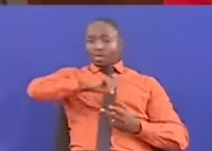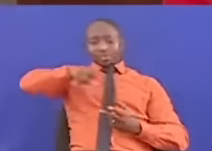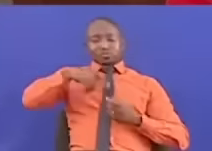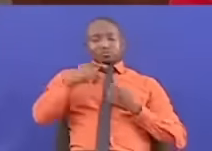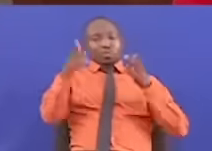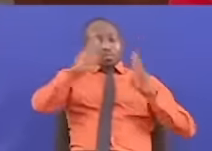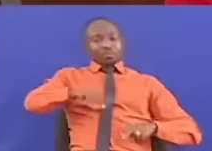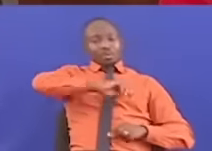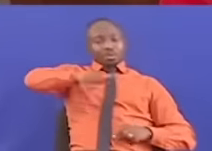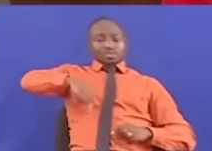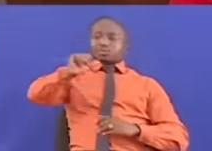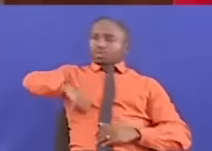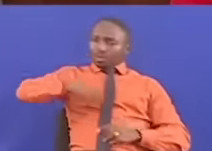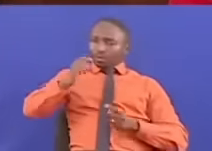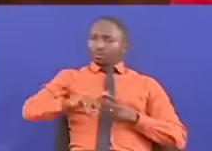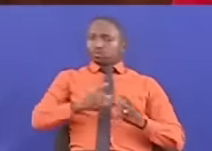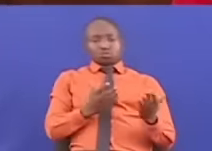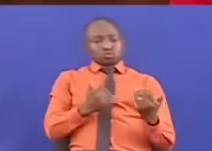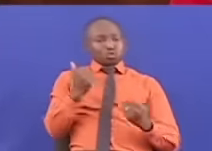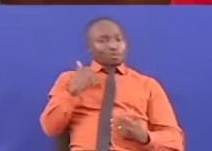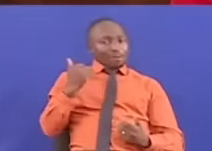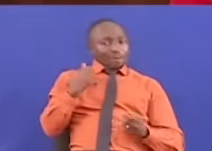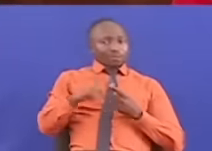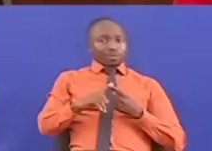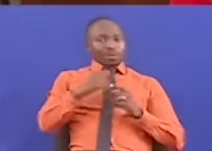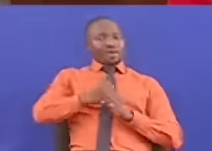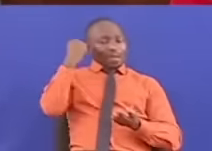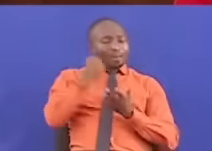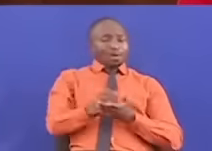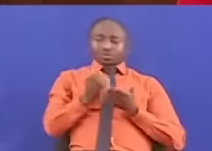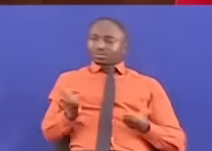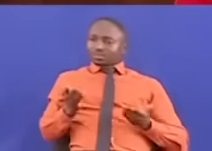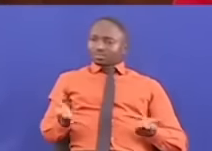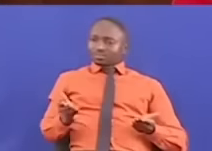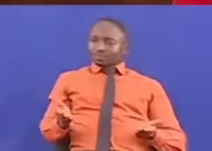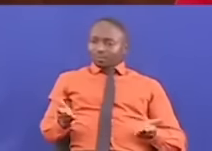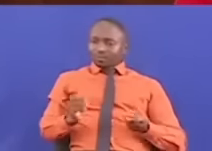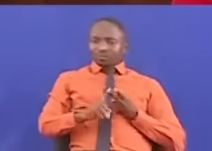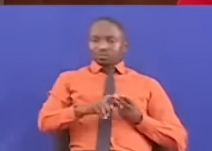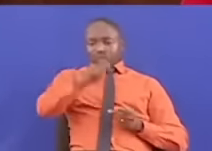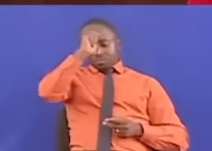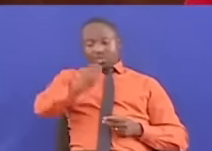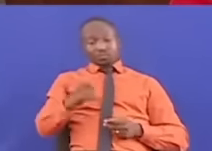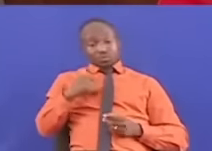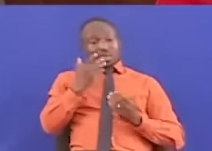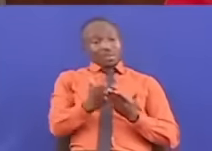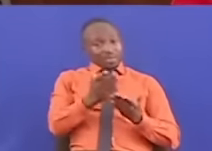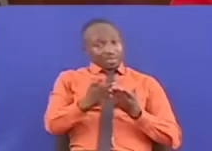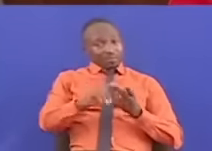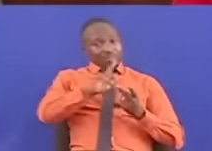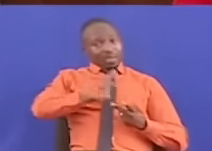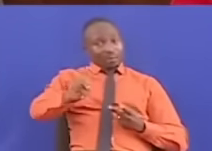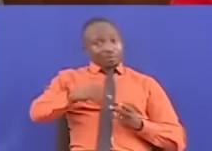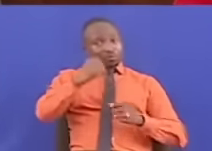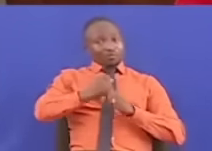sisi sisi weny msub kuja kuiu hatu na hatu sasa na mwy nape kama